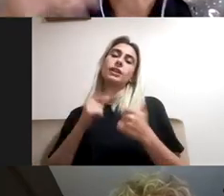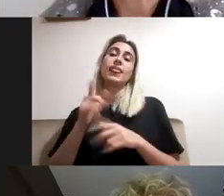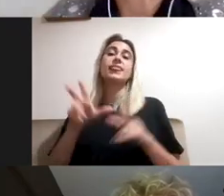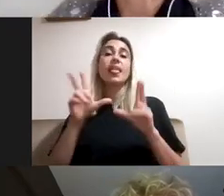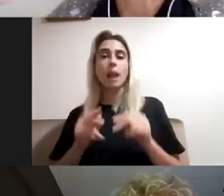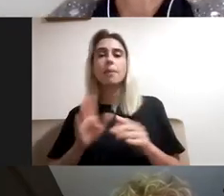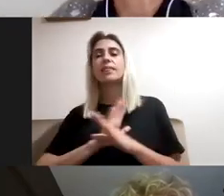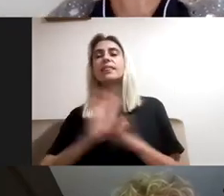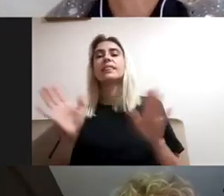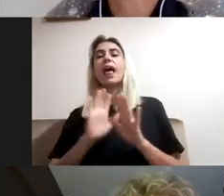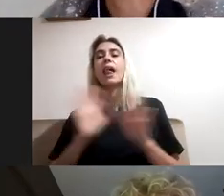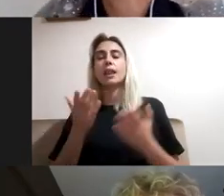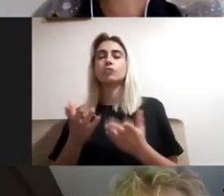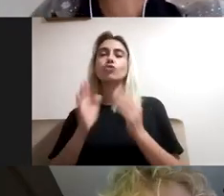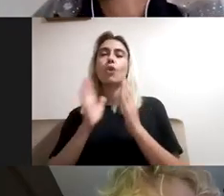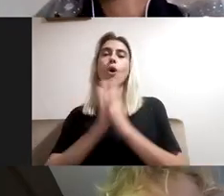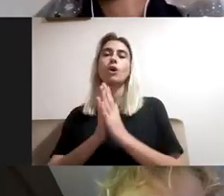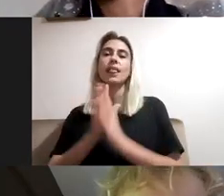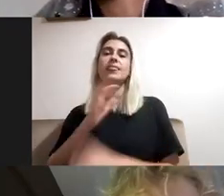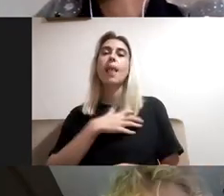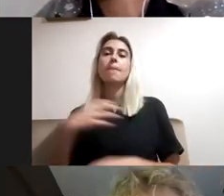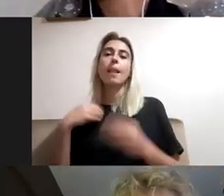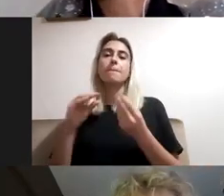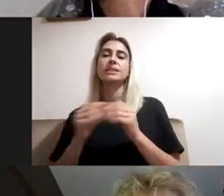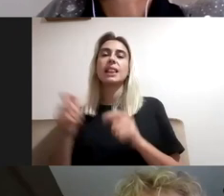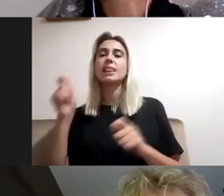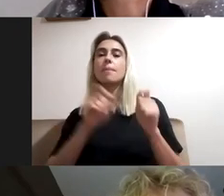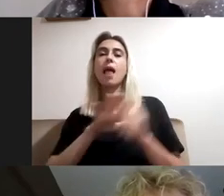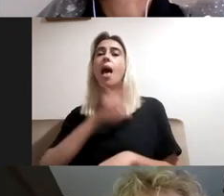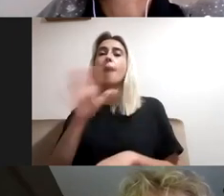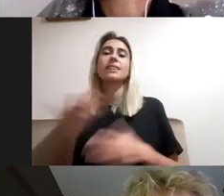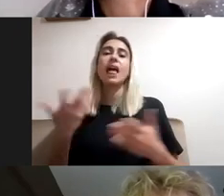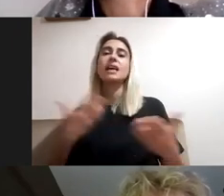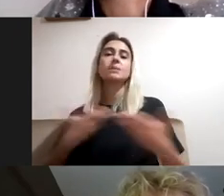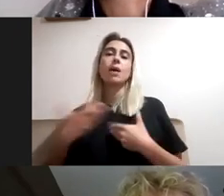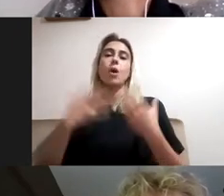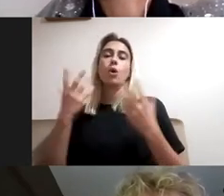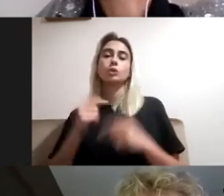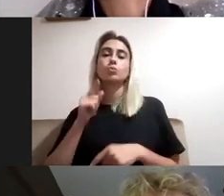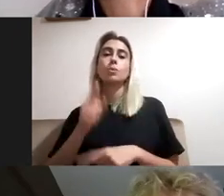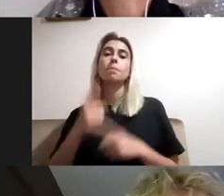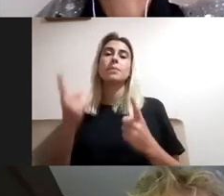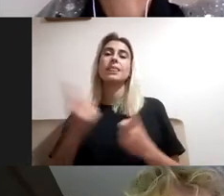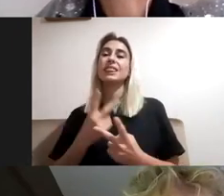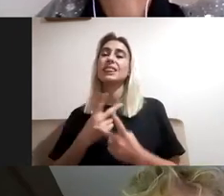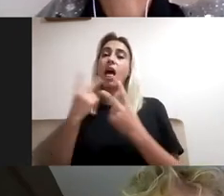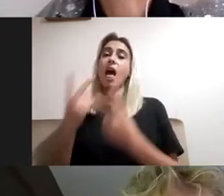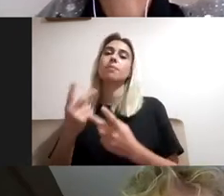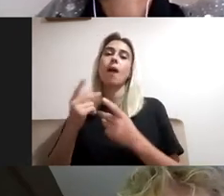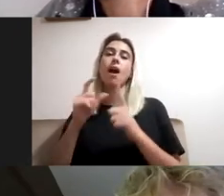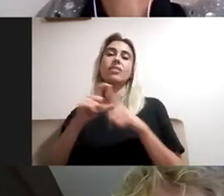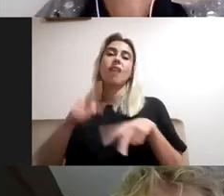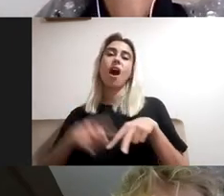Daha hocam çok özür dileyerek, temel mesele yapılan her ne hizmet olursa olsun bunun bir dayatmaya dönüşmemesini